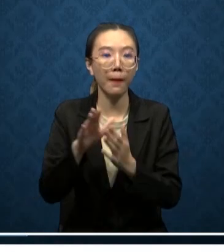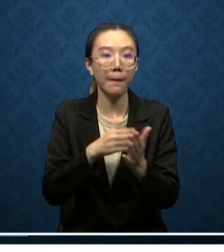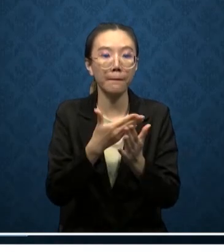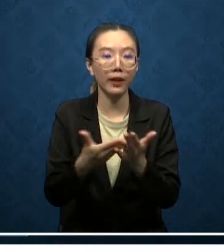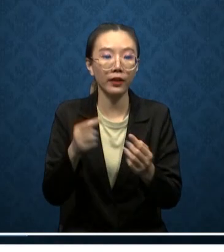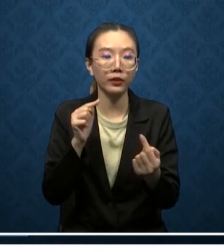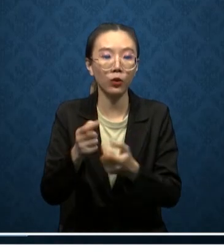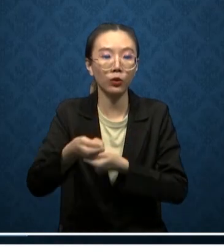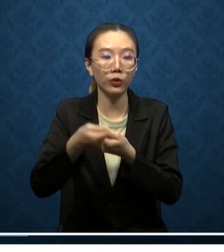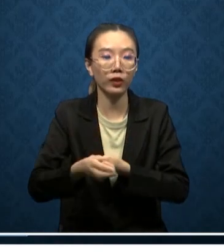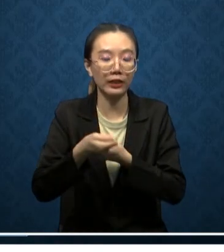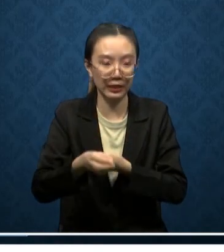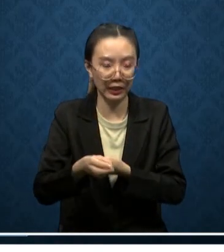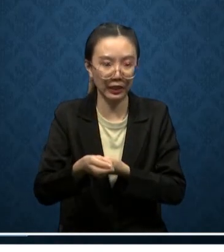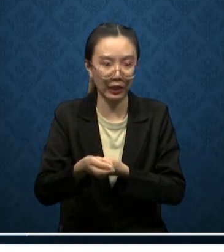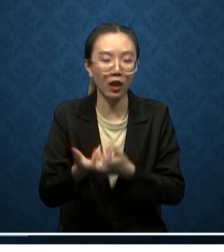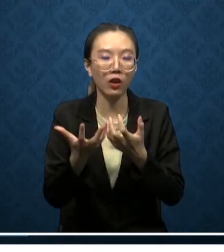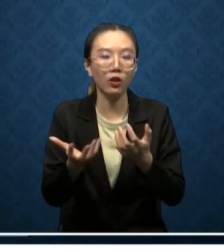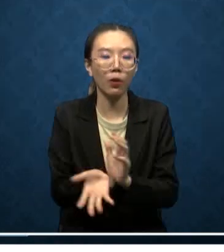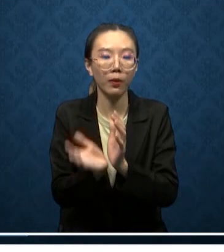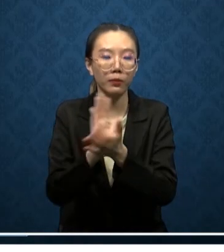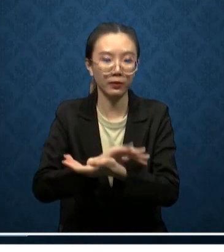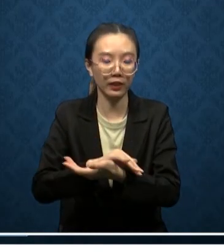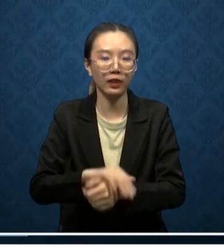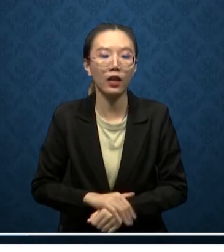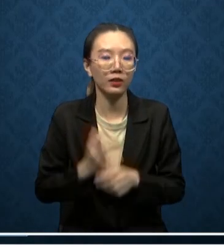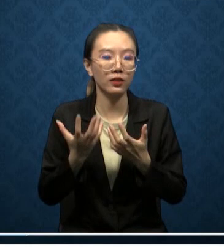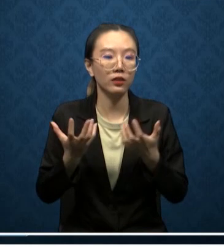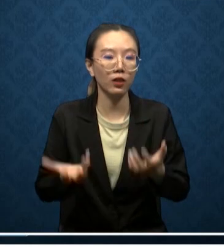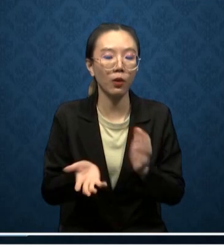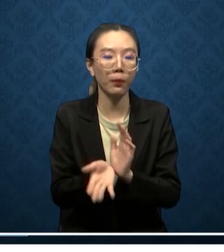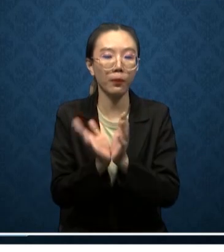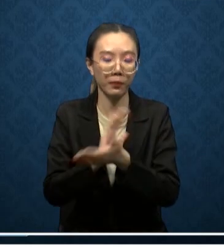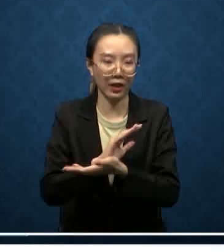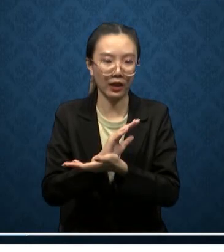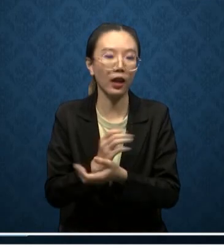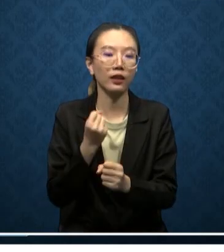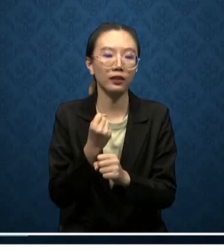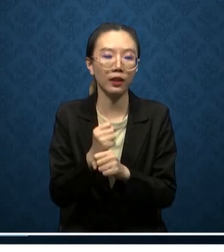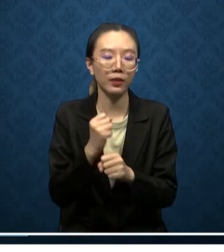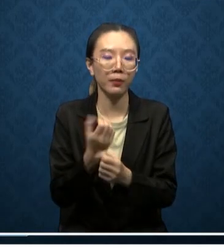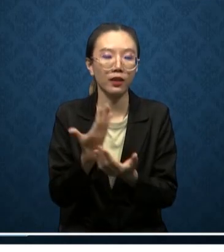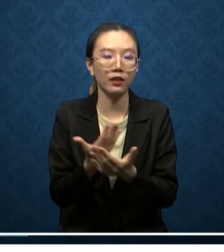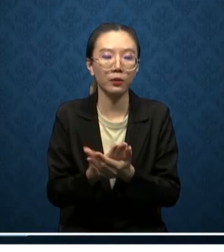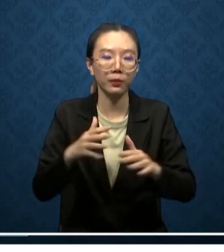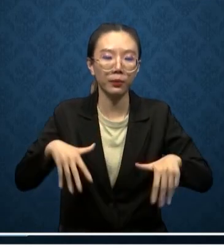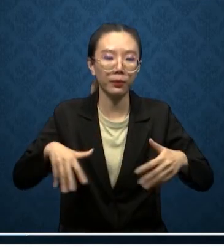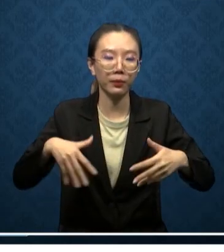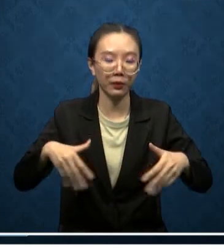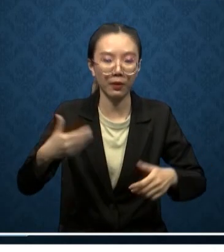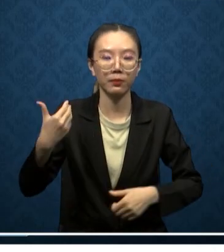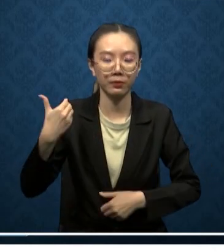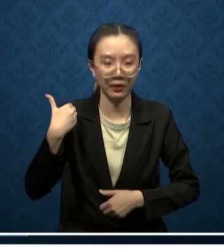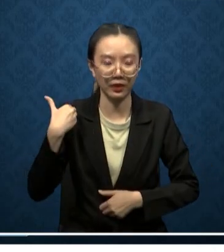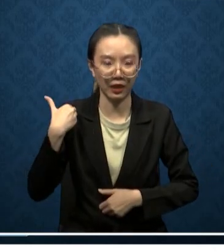ด้านการเกษตรนะครับคือเกษตรแปรรูปเรามีพูดหลายครั้งนะครับว่าเกษตรแปรรูปนำไปสู่การสร้างมูลค่าหรือมูลค่าเพิ่มให้กับสินค้าเกษตรในการที่จะสร้าง